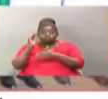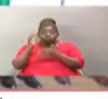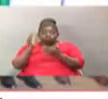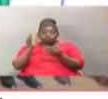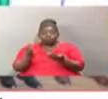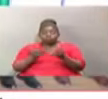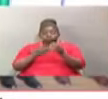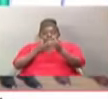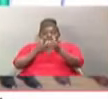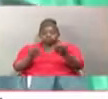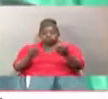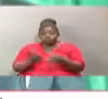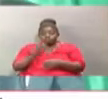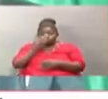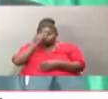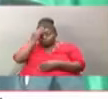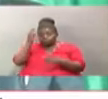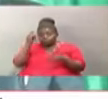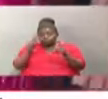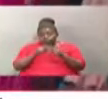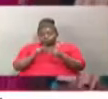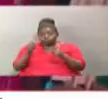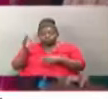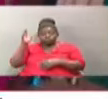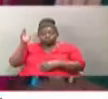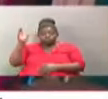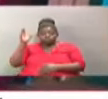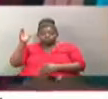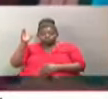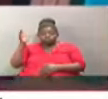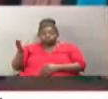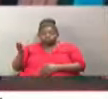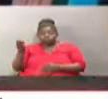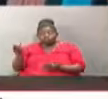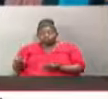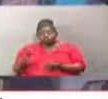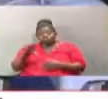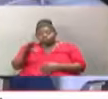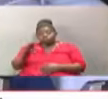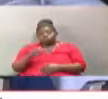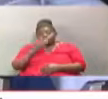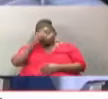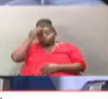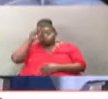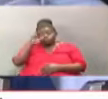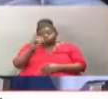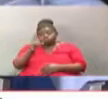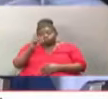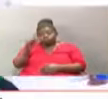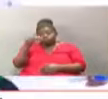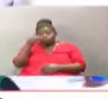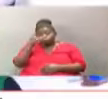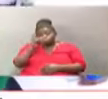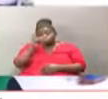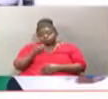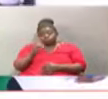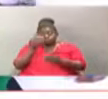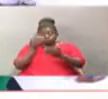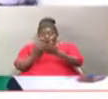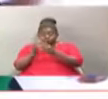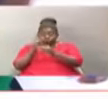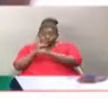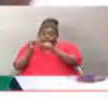na okulemza obusiramu ebalala n'obakubya ebirayiro amyukalasi w'ekibuga ky'embalala Moses aliho asinzidde ku mukulu guno n'asaba abasiraamu okukwatagenda